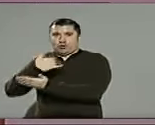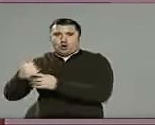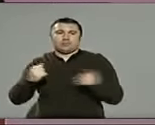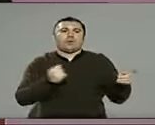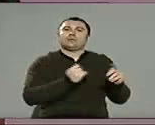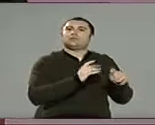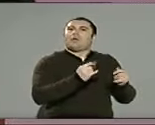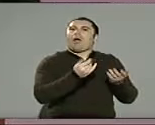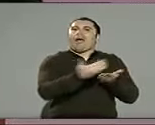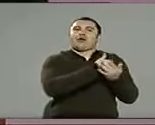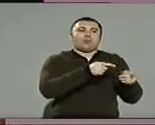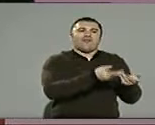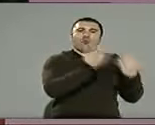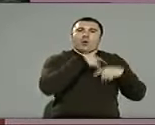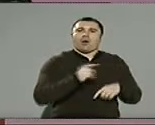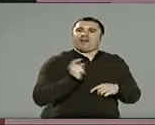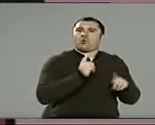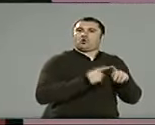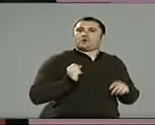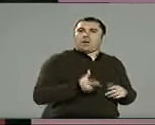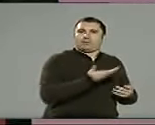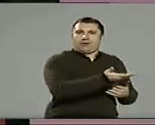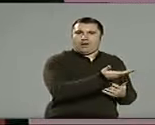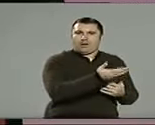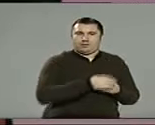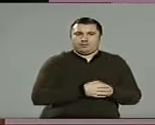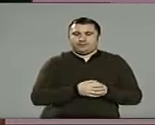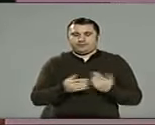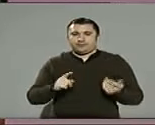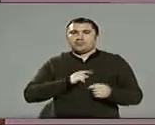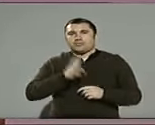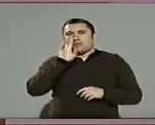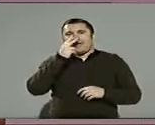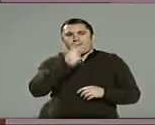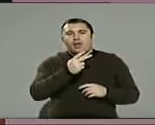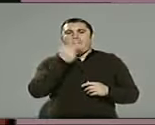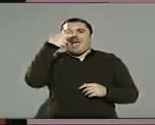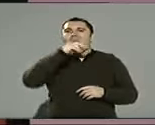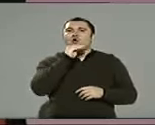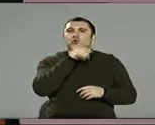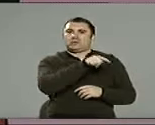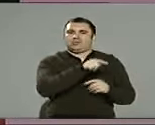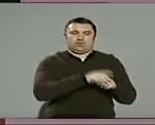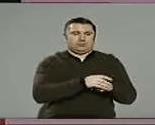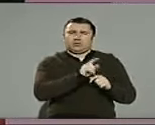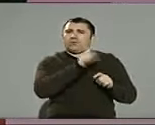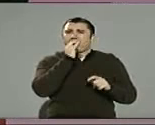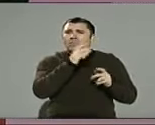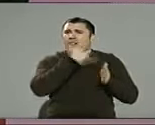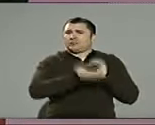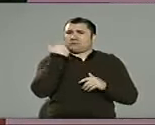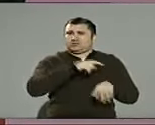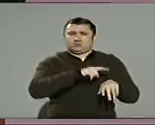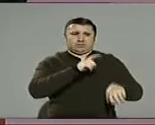Kapital zu sorgen. Ich sehe, dass Herr Hund da ist, der uns heftig kritisiert hat in den letzten Tagen für